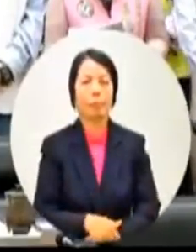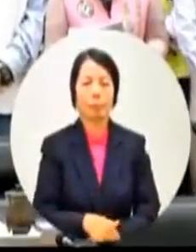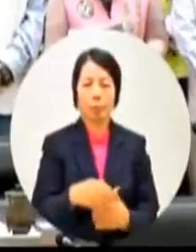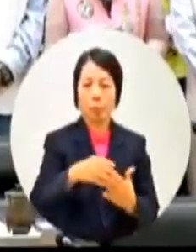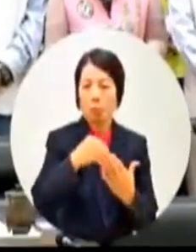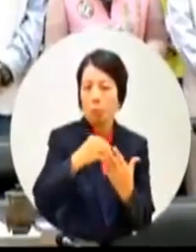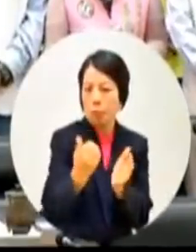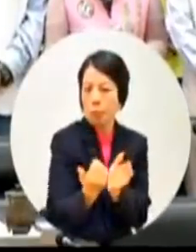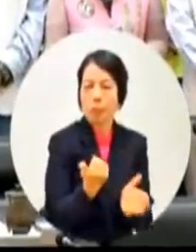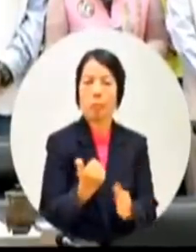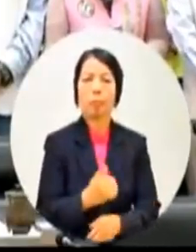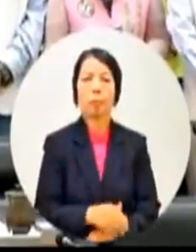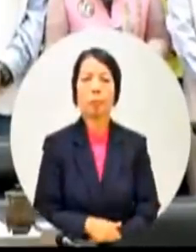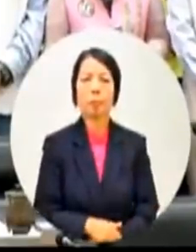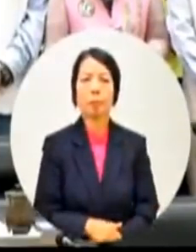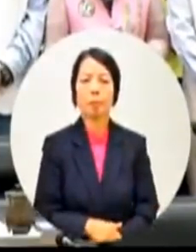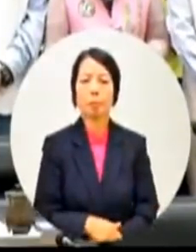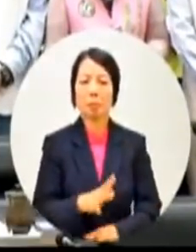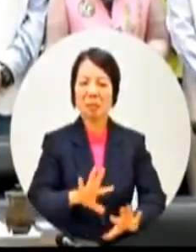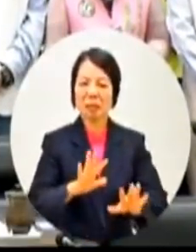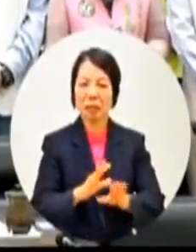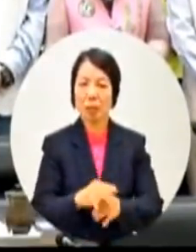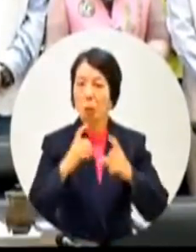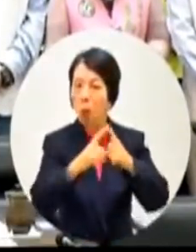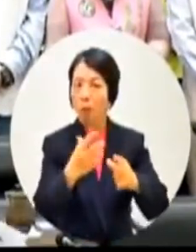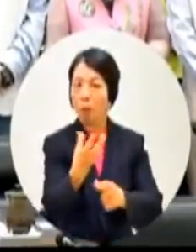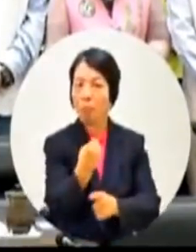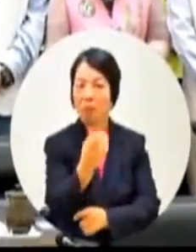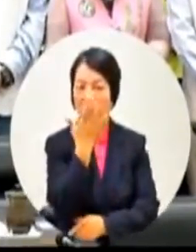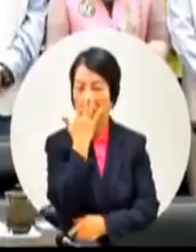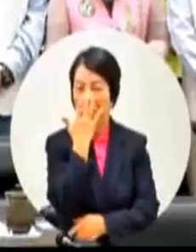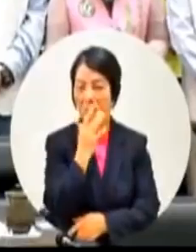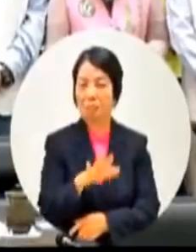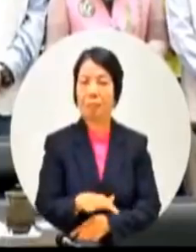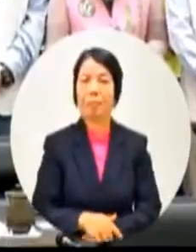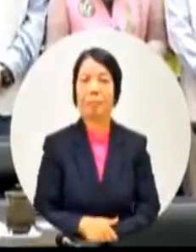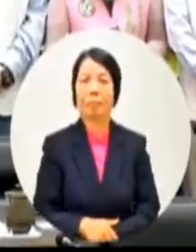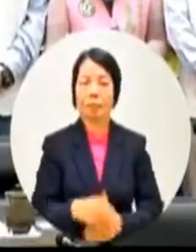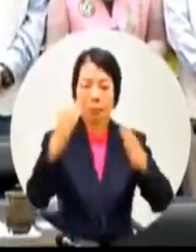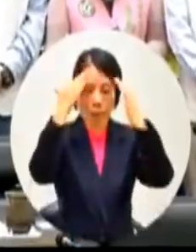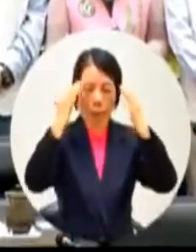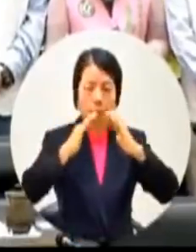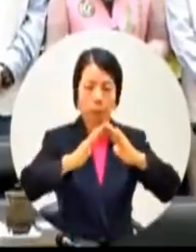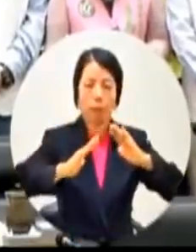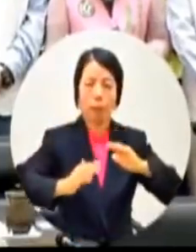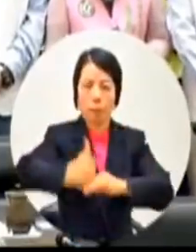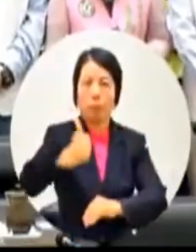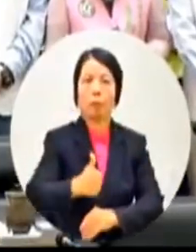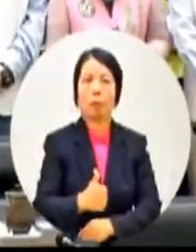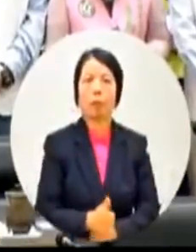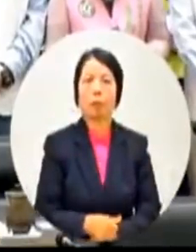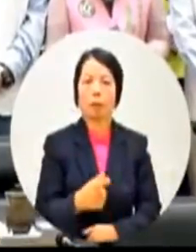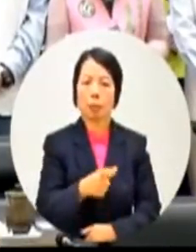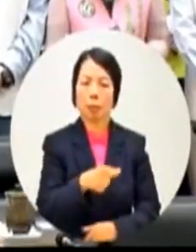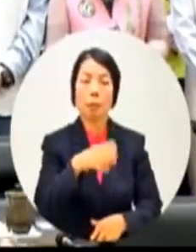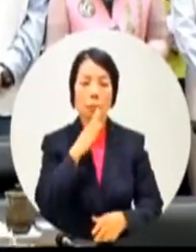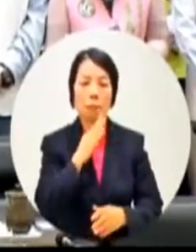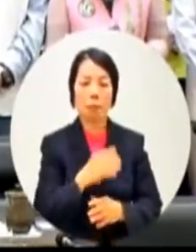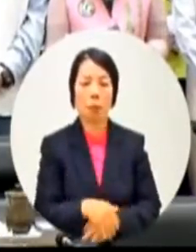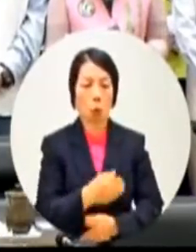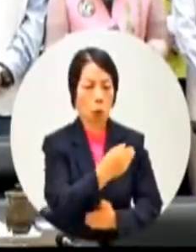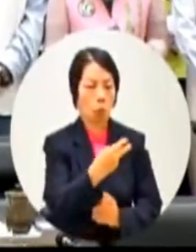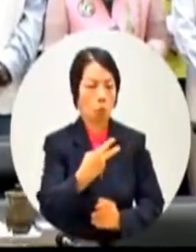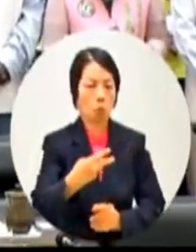出这个议题啦。如果韩市长你敢在选举前抛出我承认九二共识这个议题啦，吼。我来